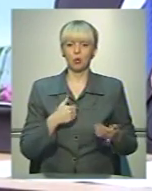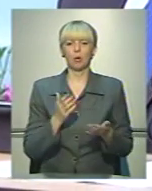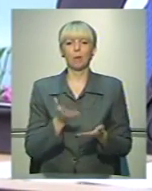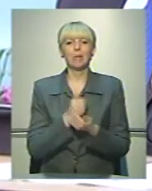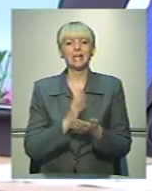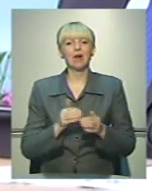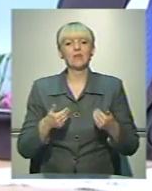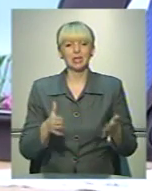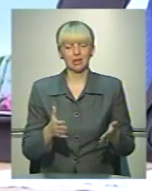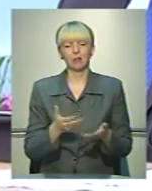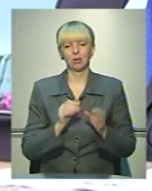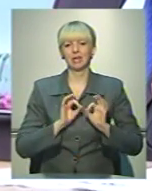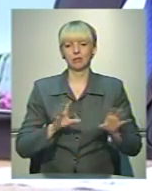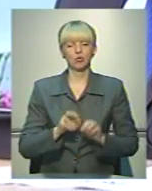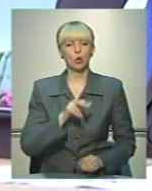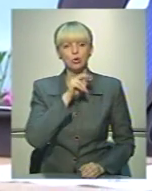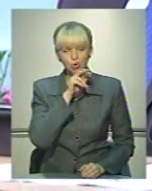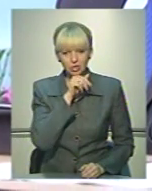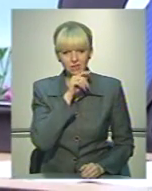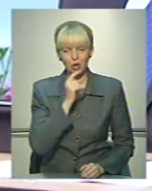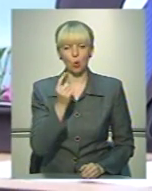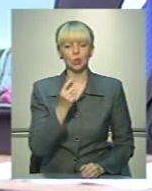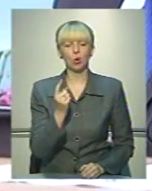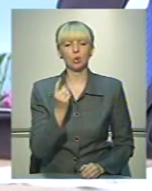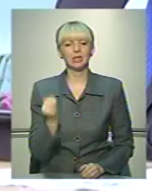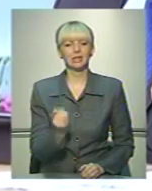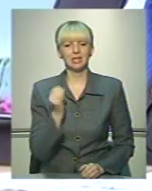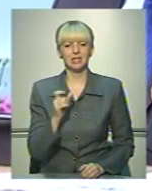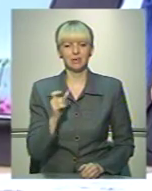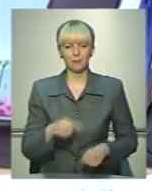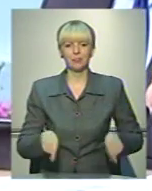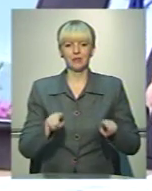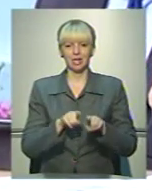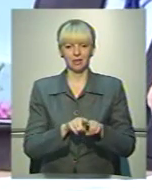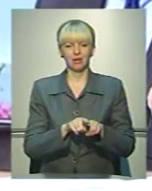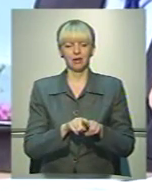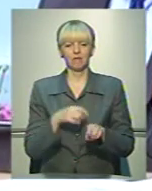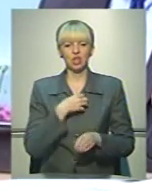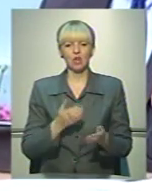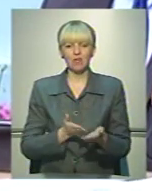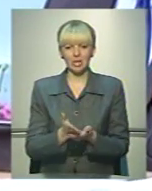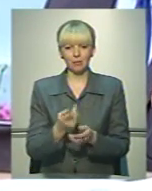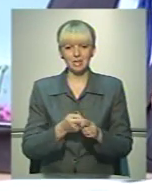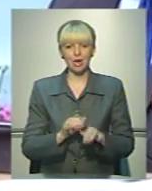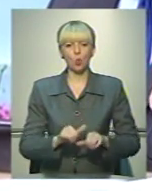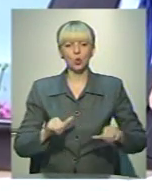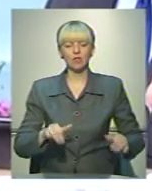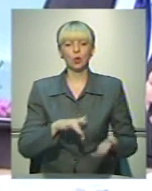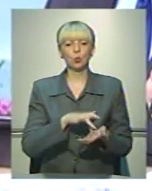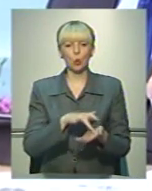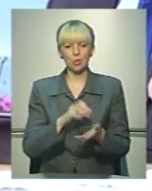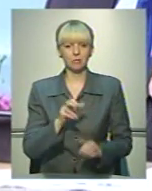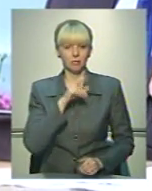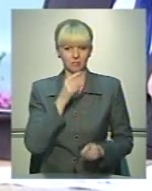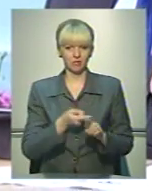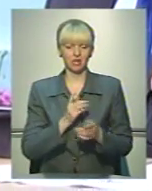відкритими. І ми декларуємо, що Чернівці один із таких пріоритетних напрямків – це є розвиток туризму, і